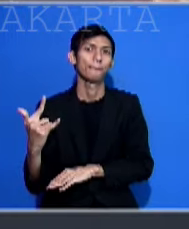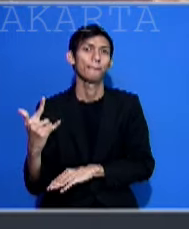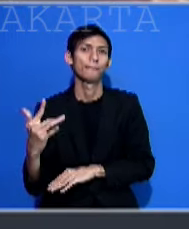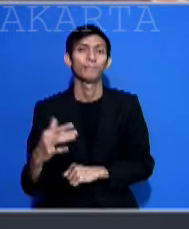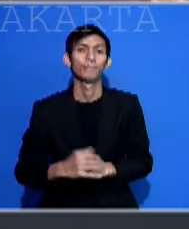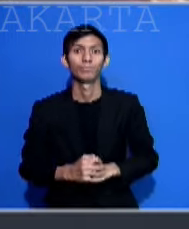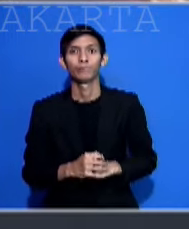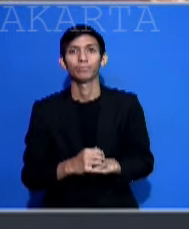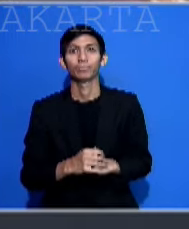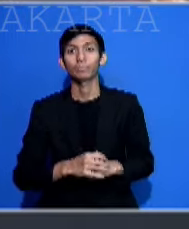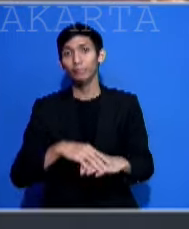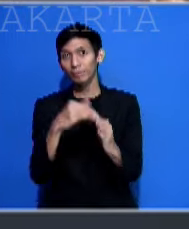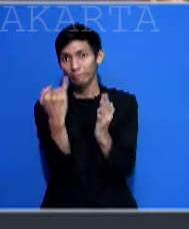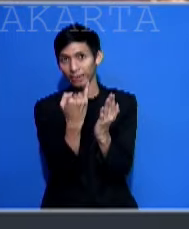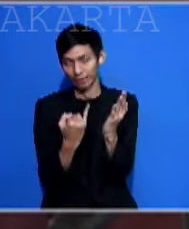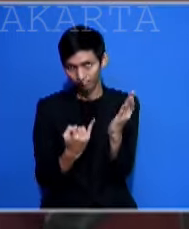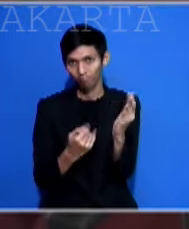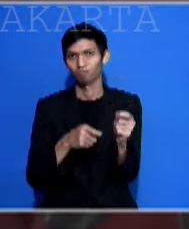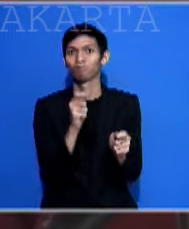karawitan menika